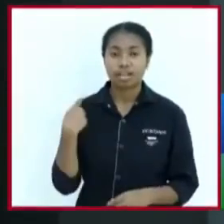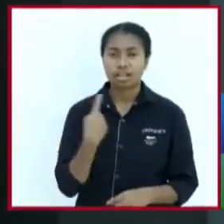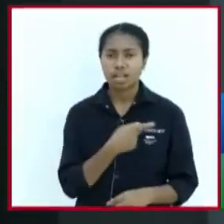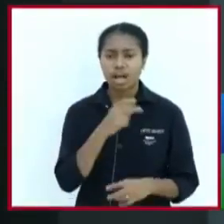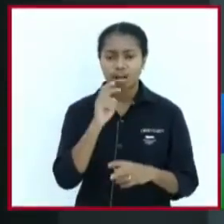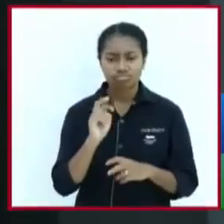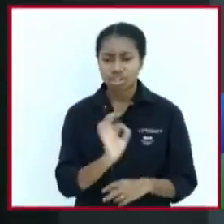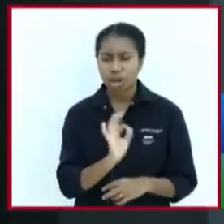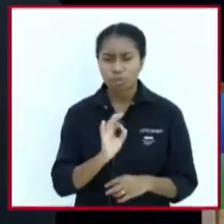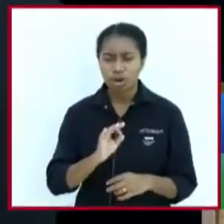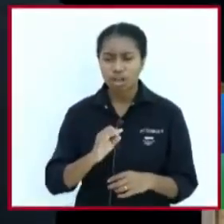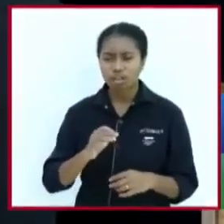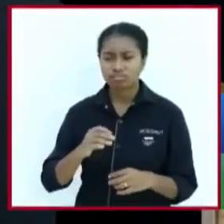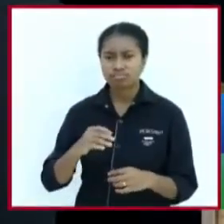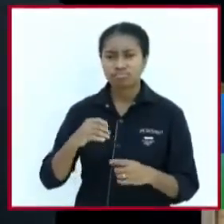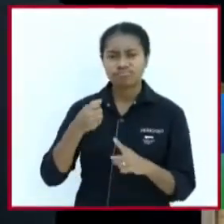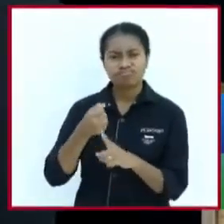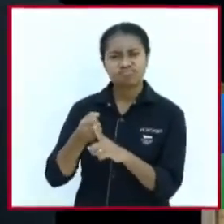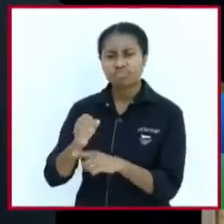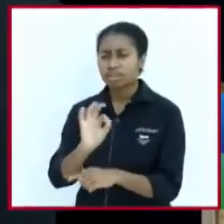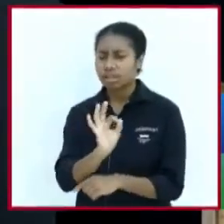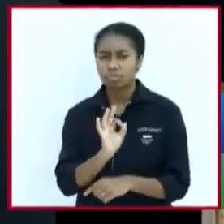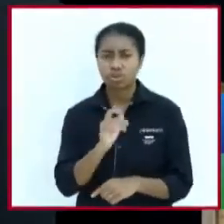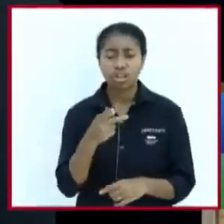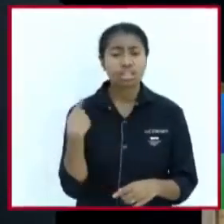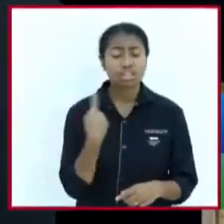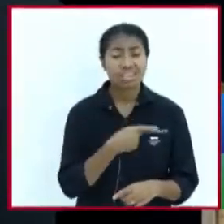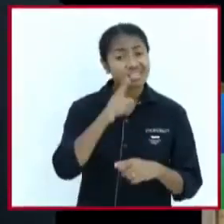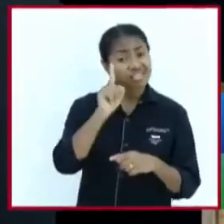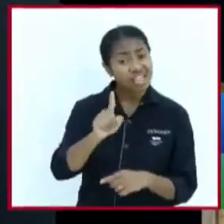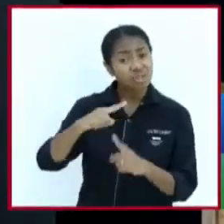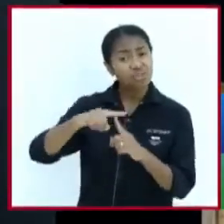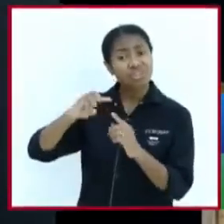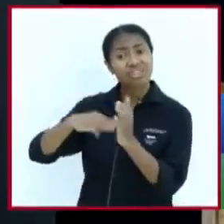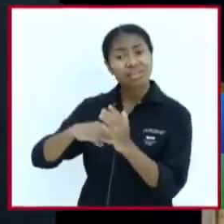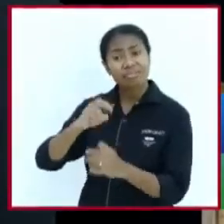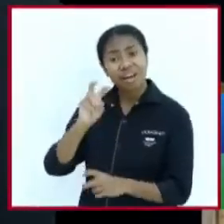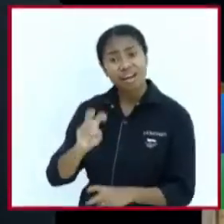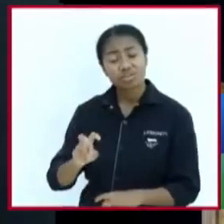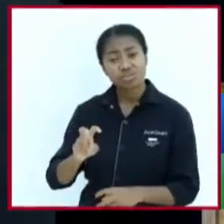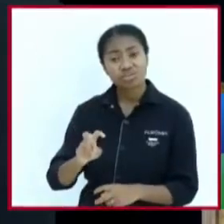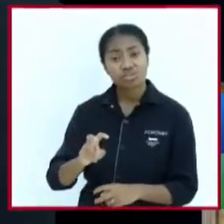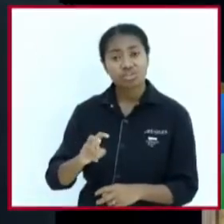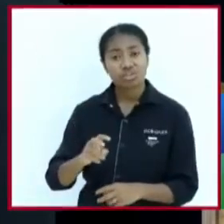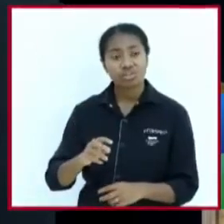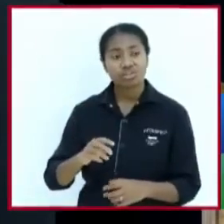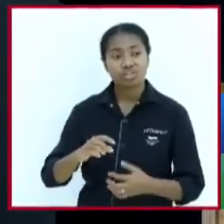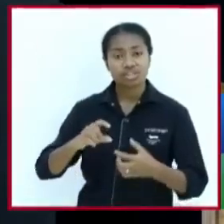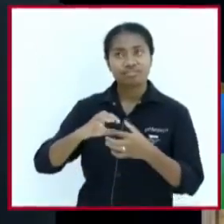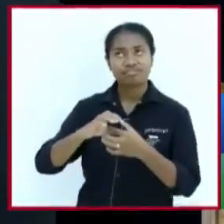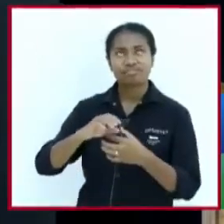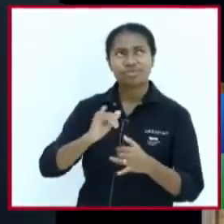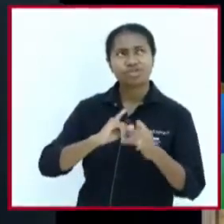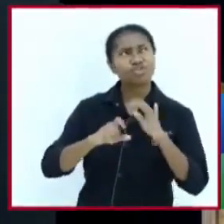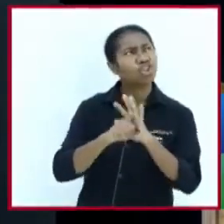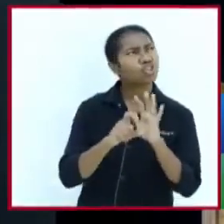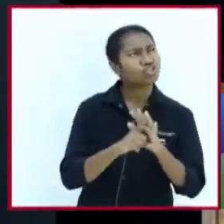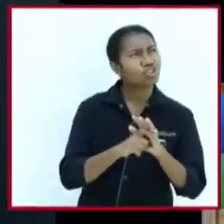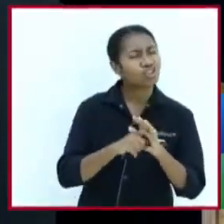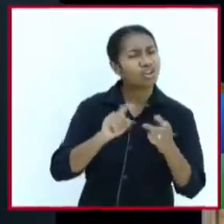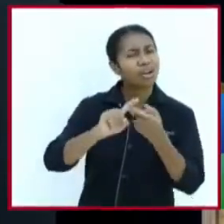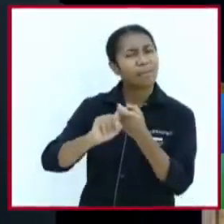menjegal karena apa kita satu tim kalau kita setim saling menggaet atau